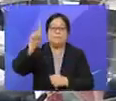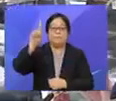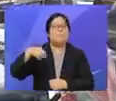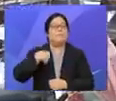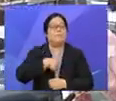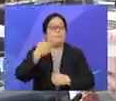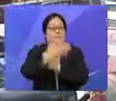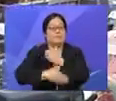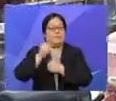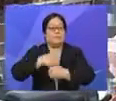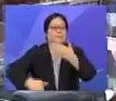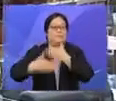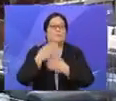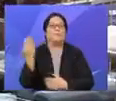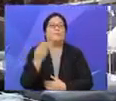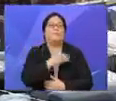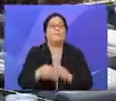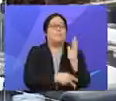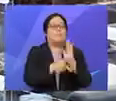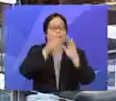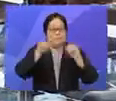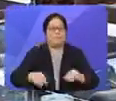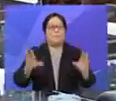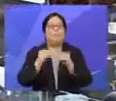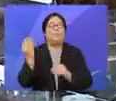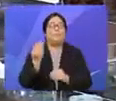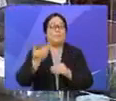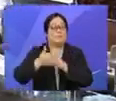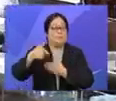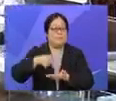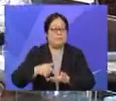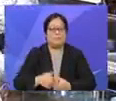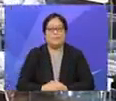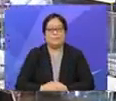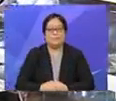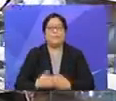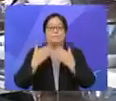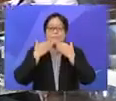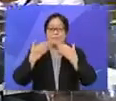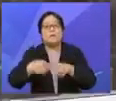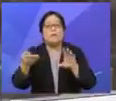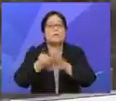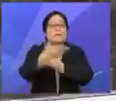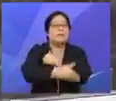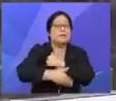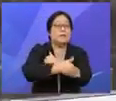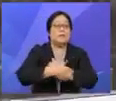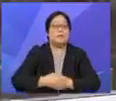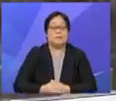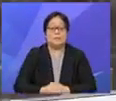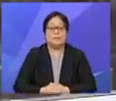didapat tidak pada pihak jangan kau saja tanpa se-kota milih khas yang bakal dilaksanakan oleh parlemen